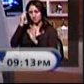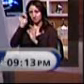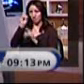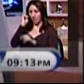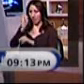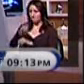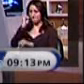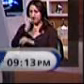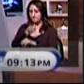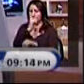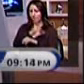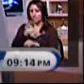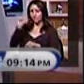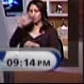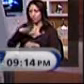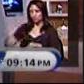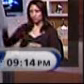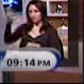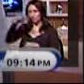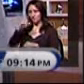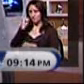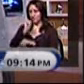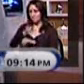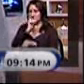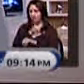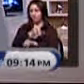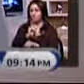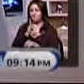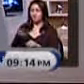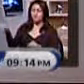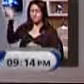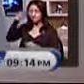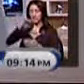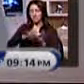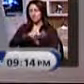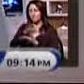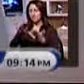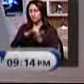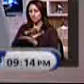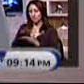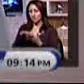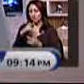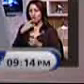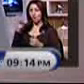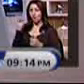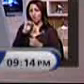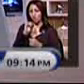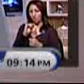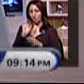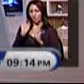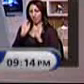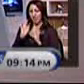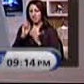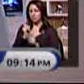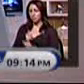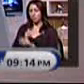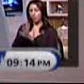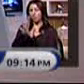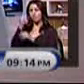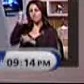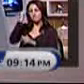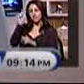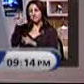ده عادة انا طبعا عارف ان انت يعني قد انت لا اصلا انا بتذكر على فكرة الرئيس السادات دائما لما كان يقول الديمقراطية دائما لا يعني